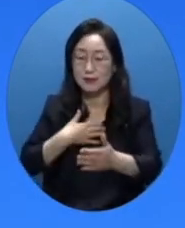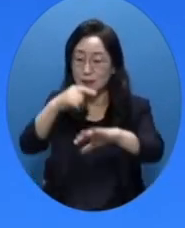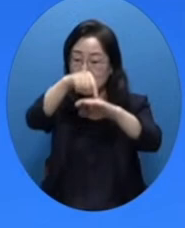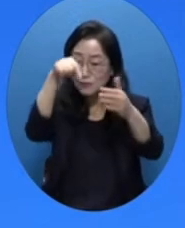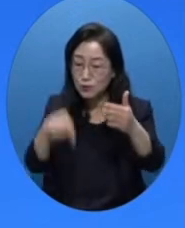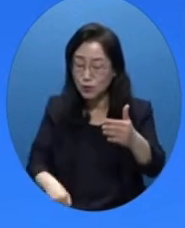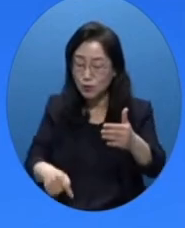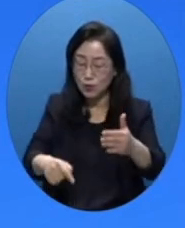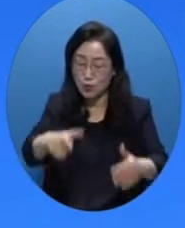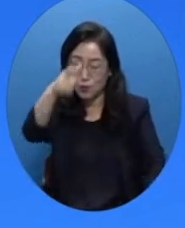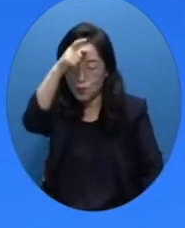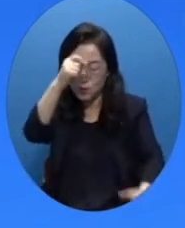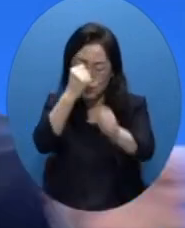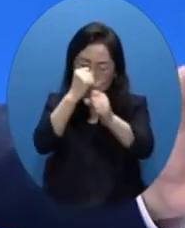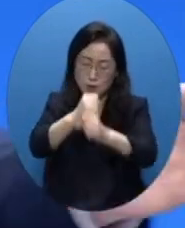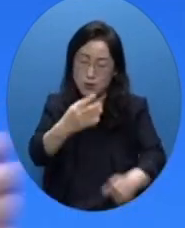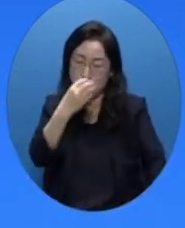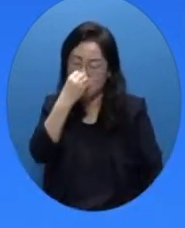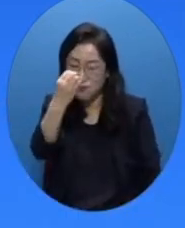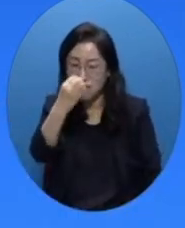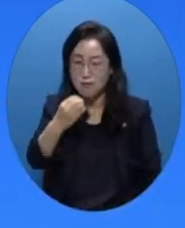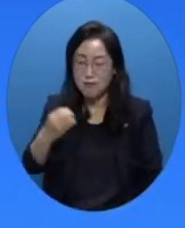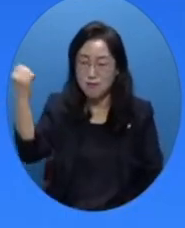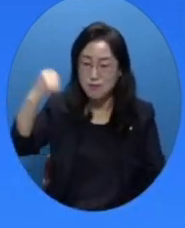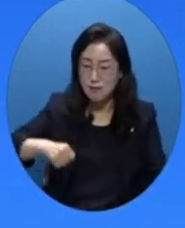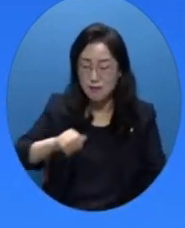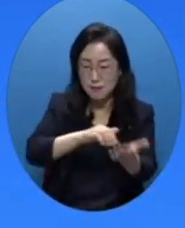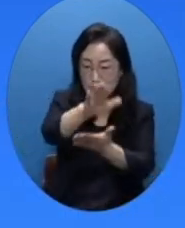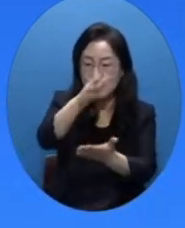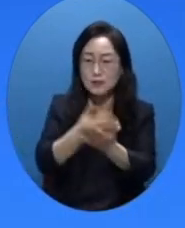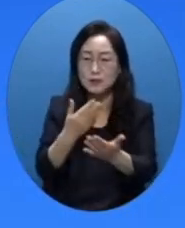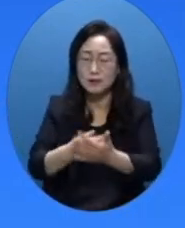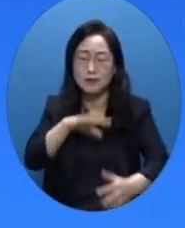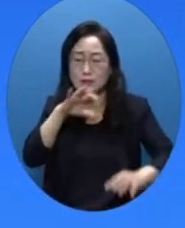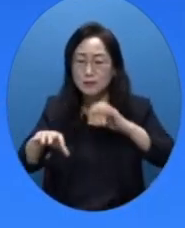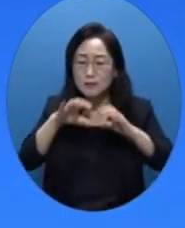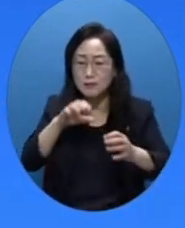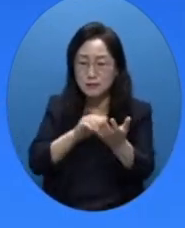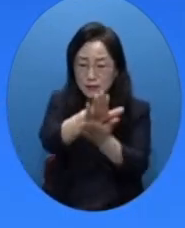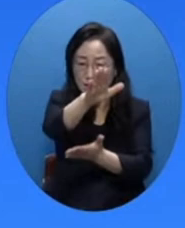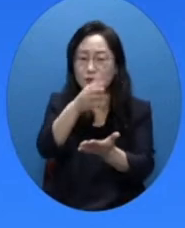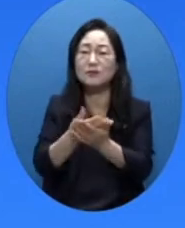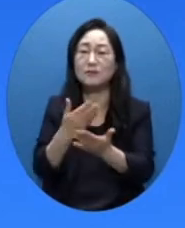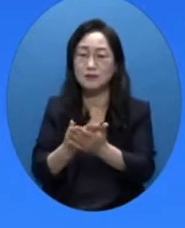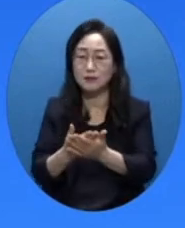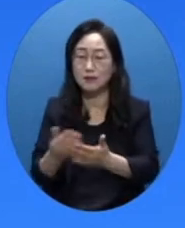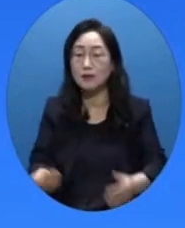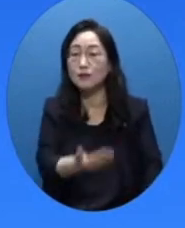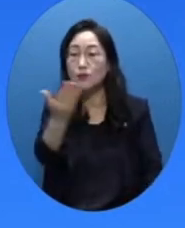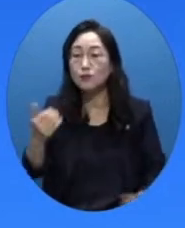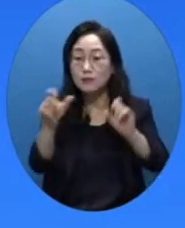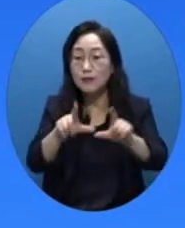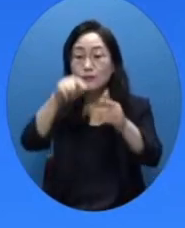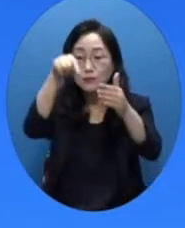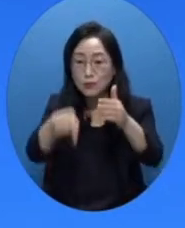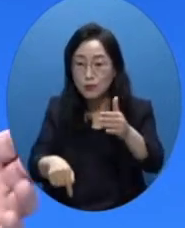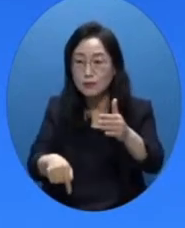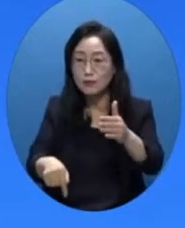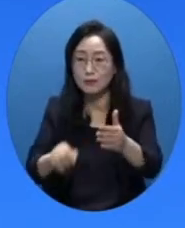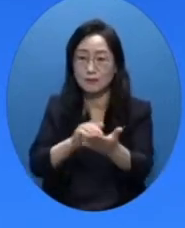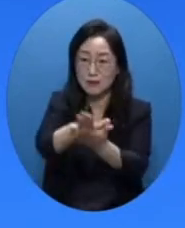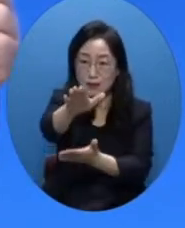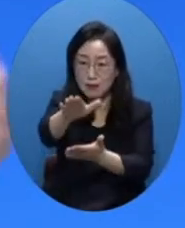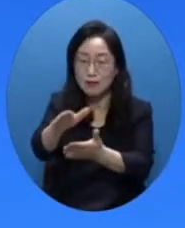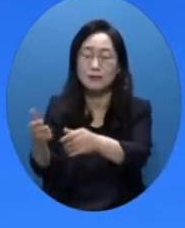마음에는 고집과 교만과 불성이 떠나게 하여 주옵소서. 원망과 불성이 떠나게 하여 주옵소서. 여러분 삶 속에 아말렉을 물리쳐야